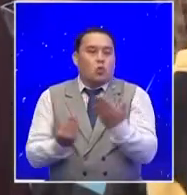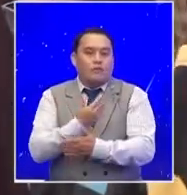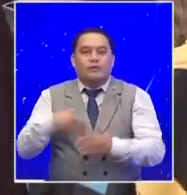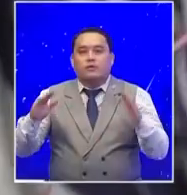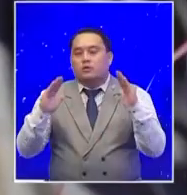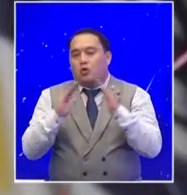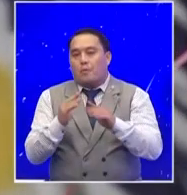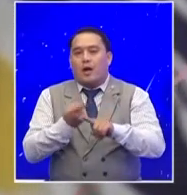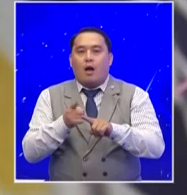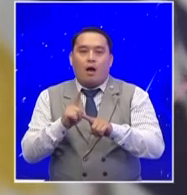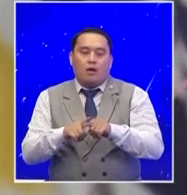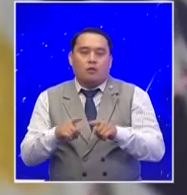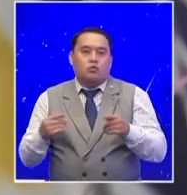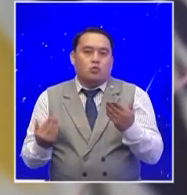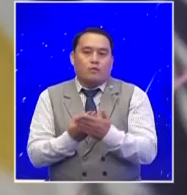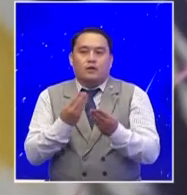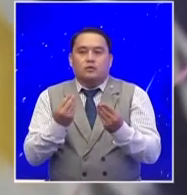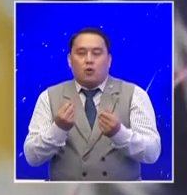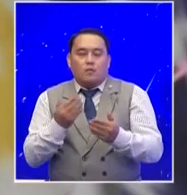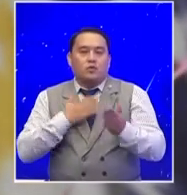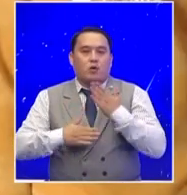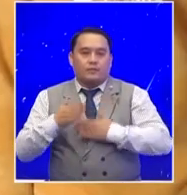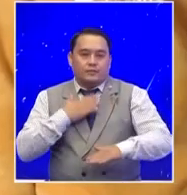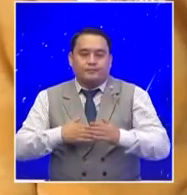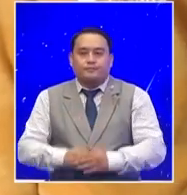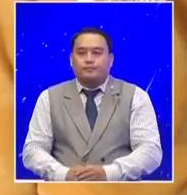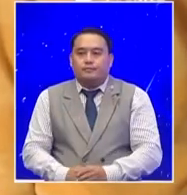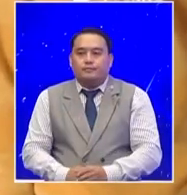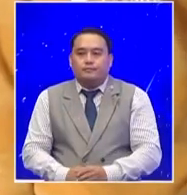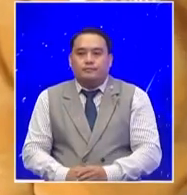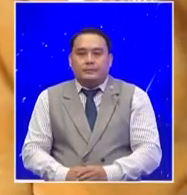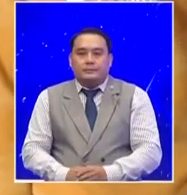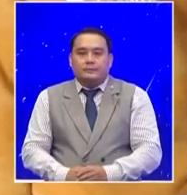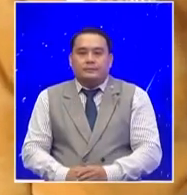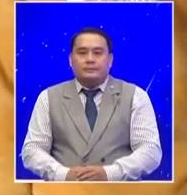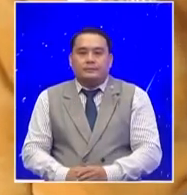жилья это ничтожно малая сумма. Рады новоселы.